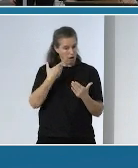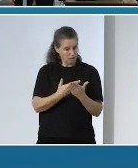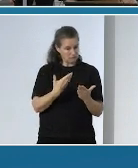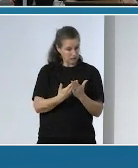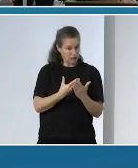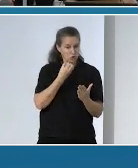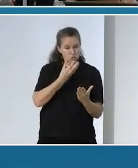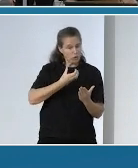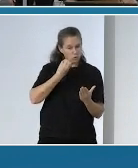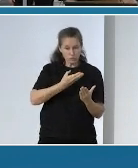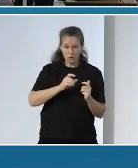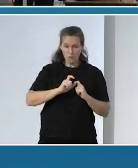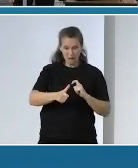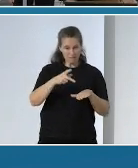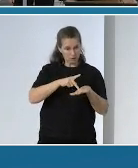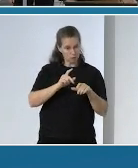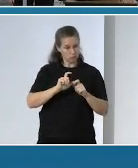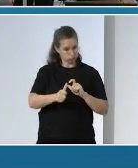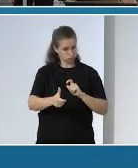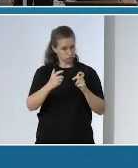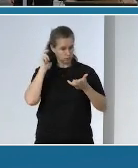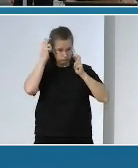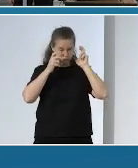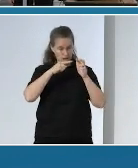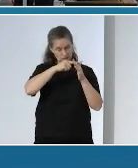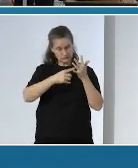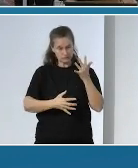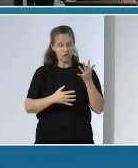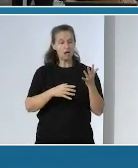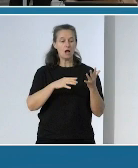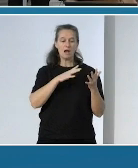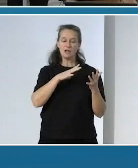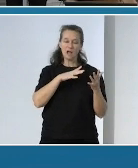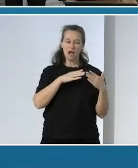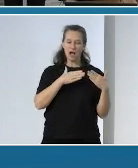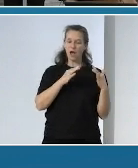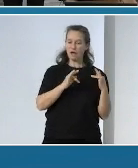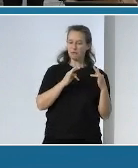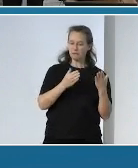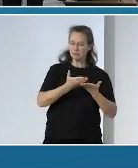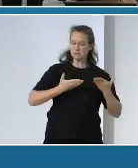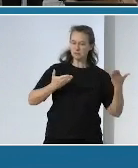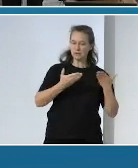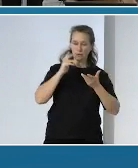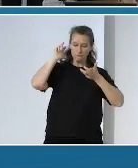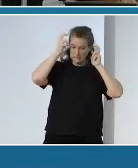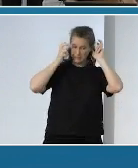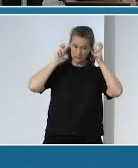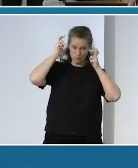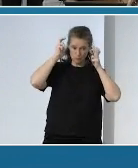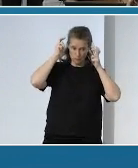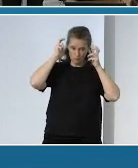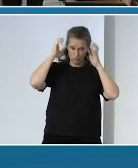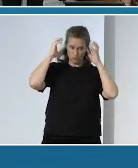associations souvent dans ces pathologies ? Parce qu'il y a une proximité du vestibule, de